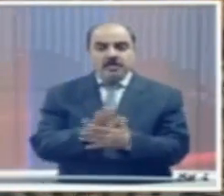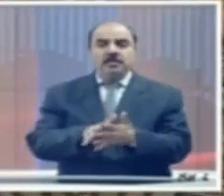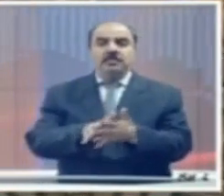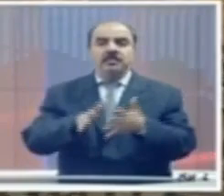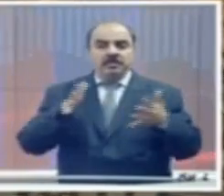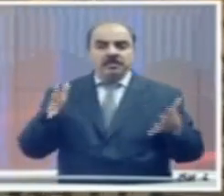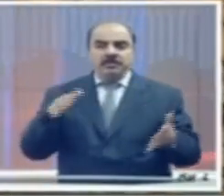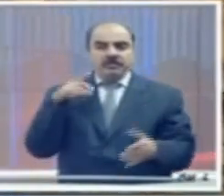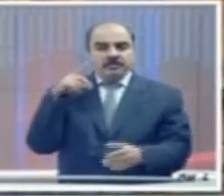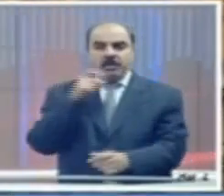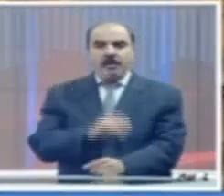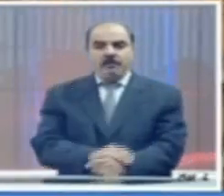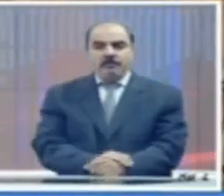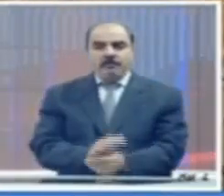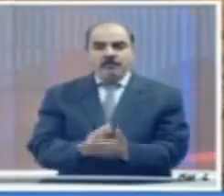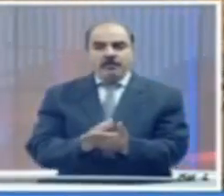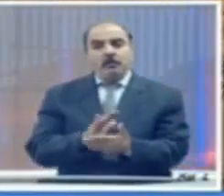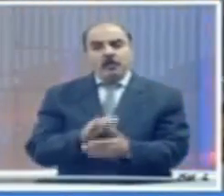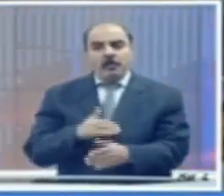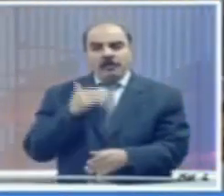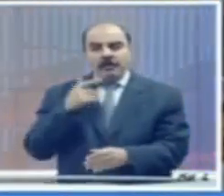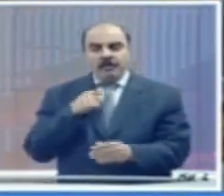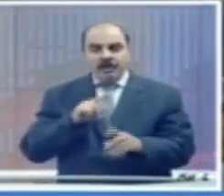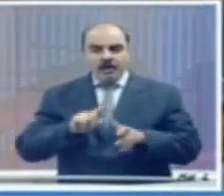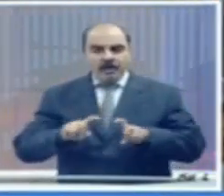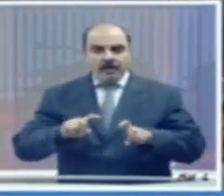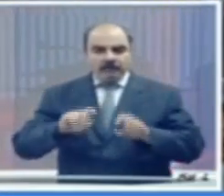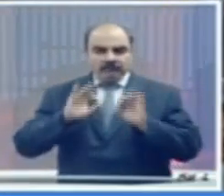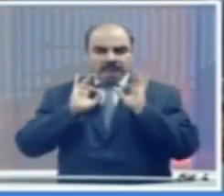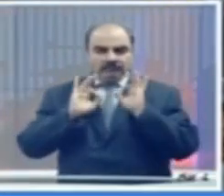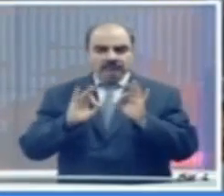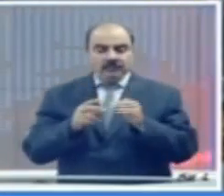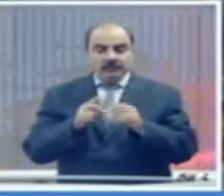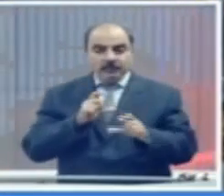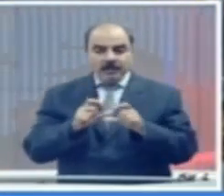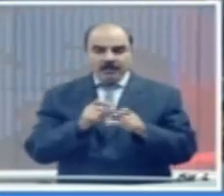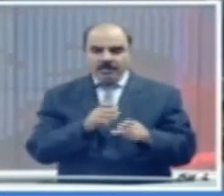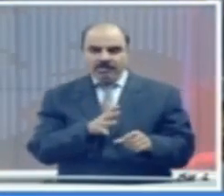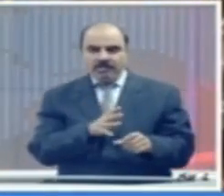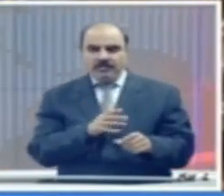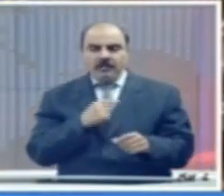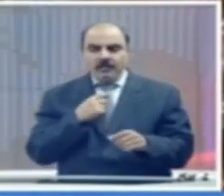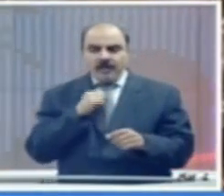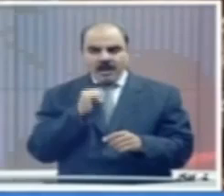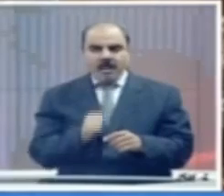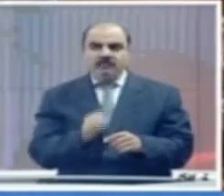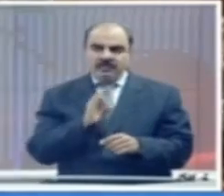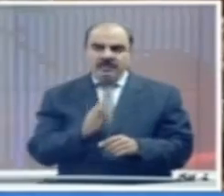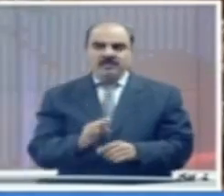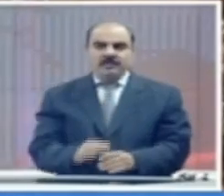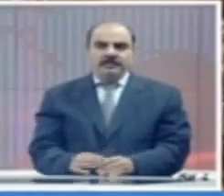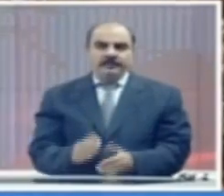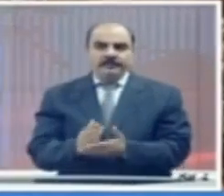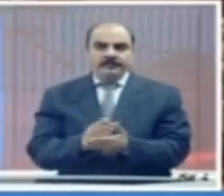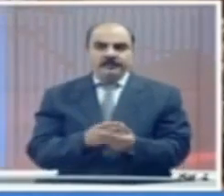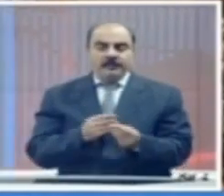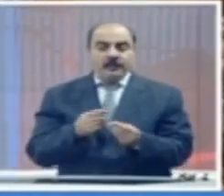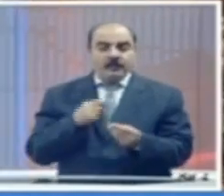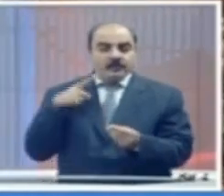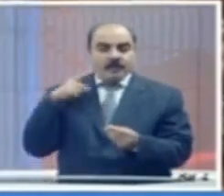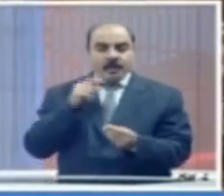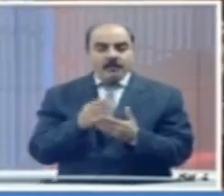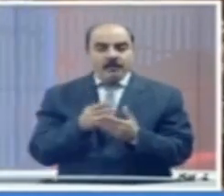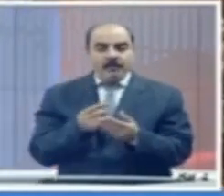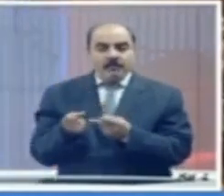من المشاكل، مما يجعل التدقيق الحقيقي في المصرف المركزي أكثر حتمية. جاء ذلك في الوقت